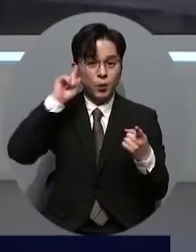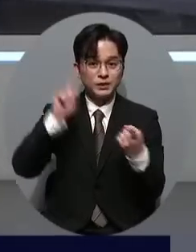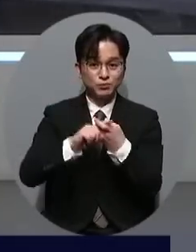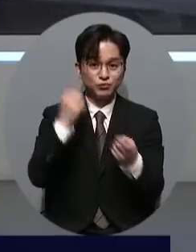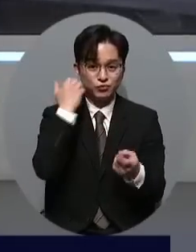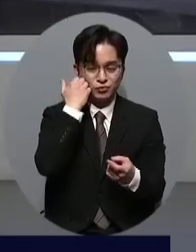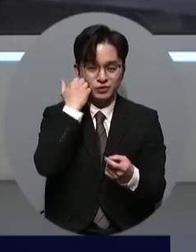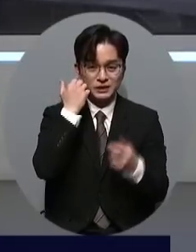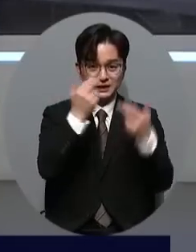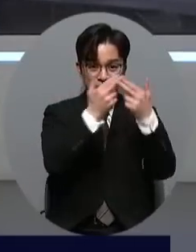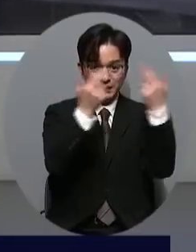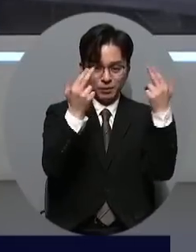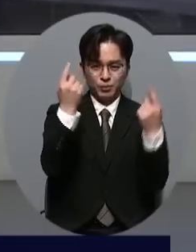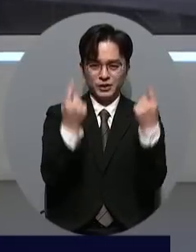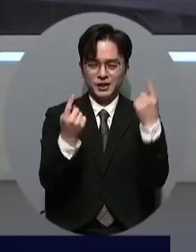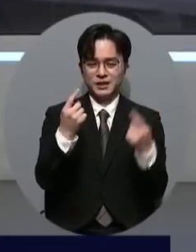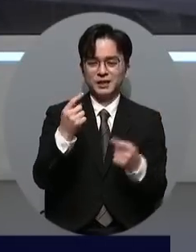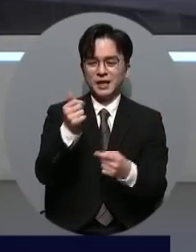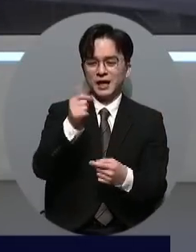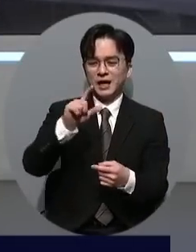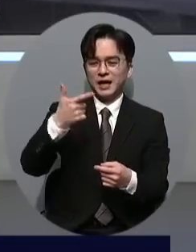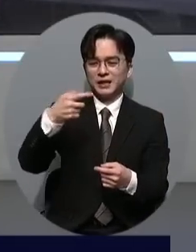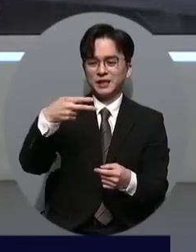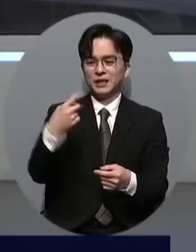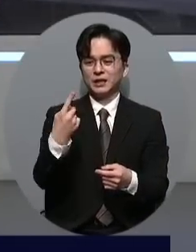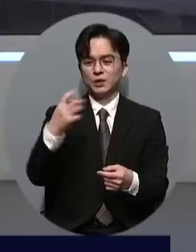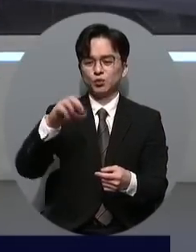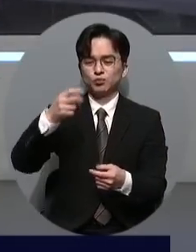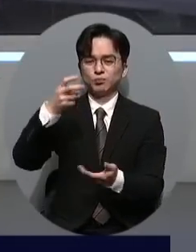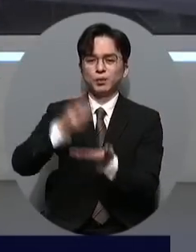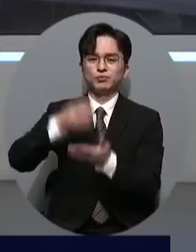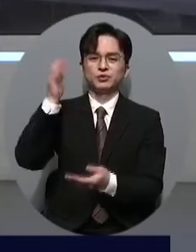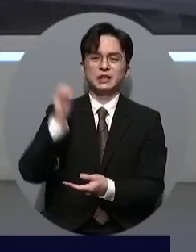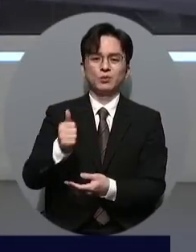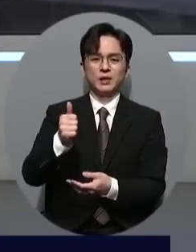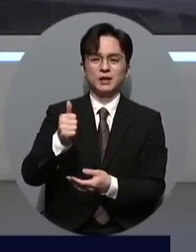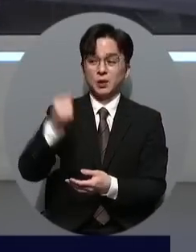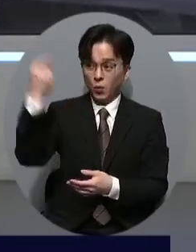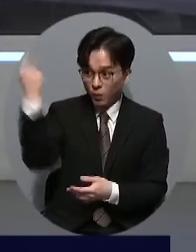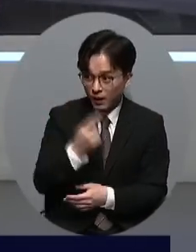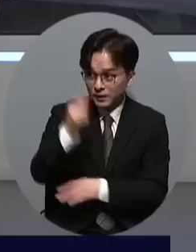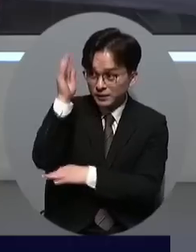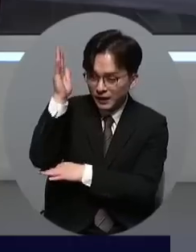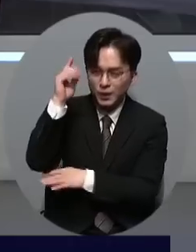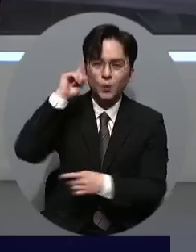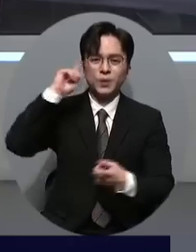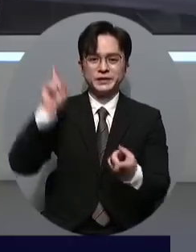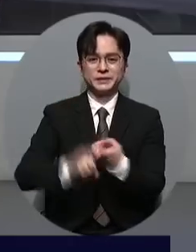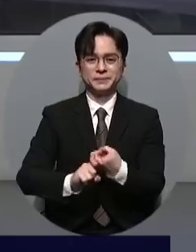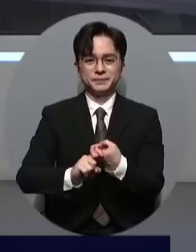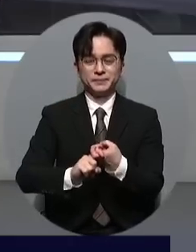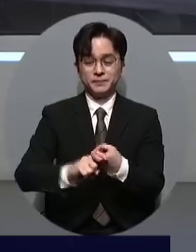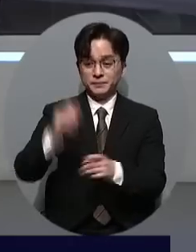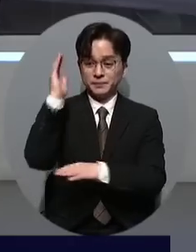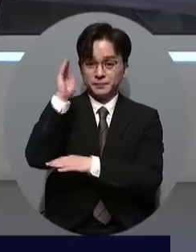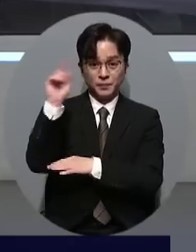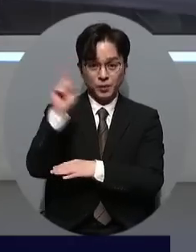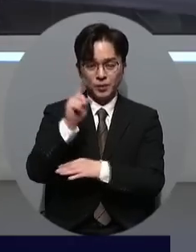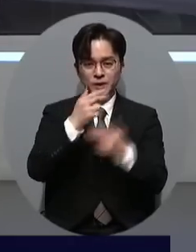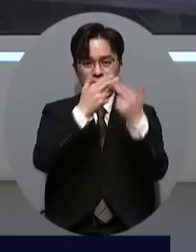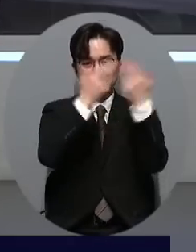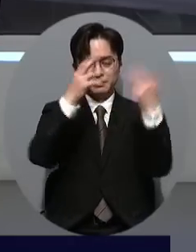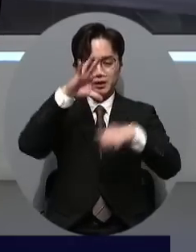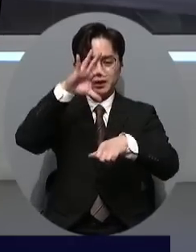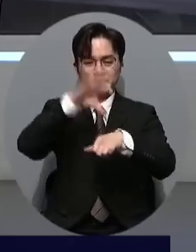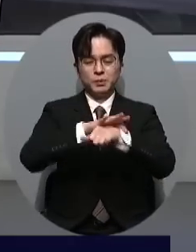장관입니다 독일에 앞서 한 장관은 국회 본회의장 연단에 올라이 대표 체프의 필요성을 강조할 예정인데요 어떤 의미에서는